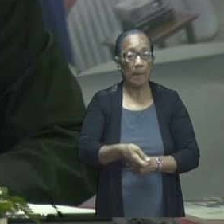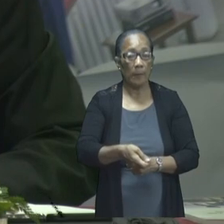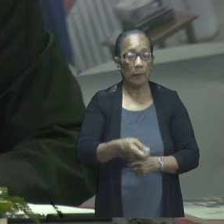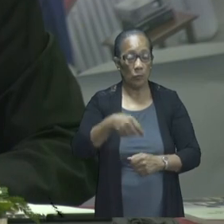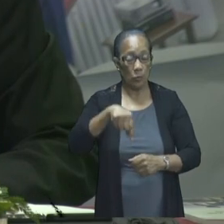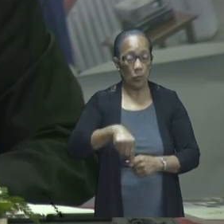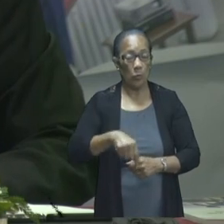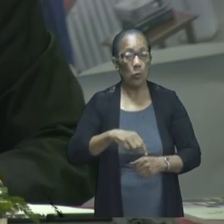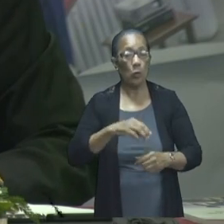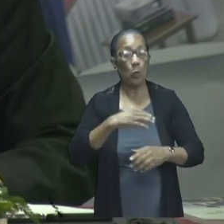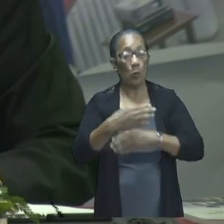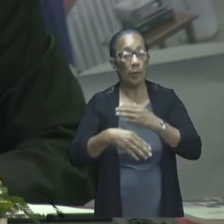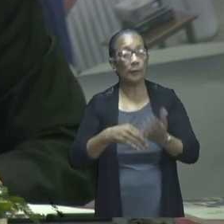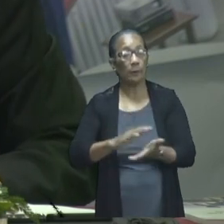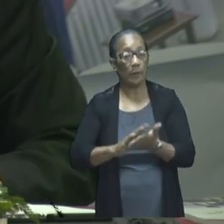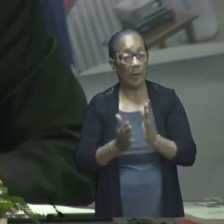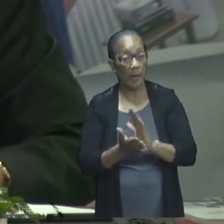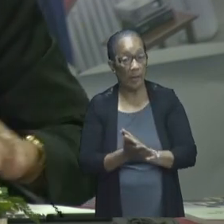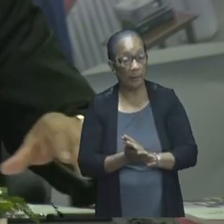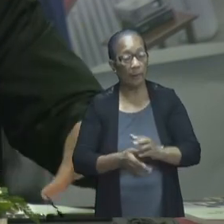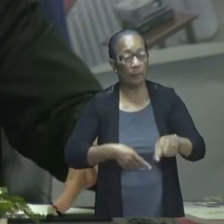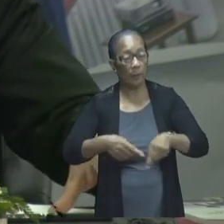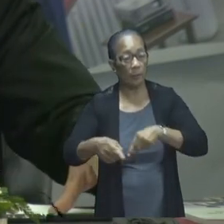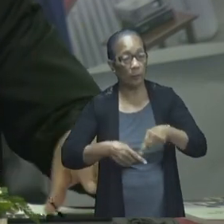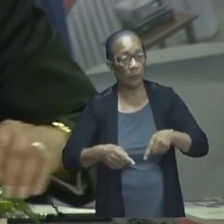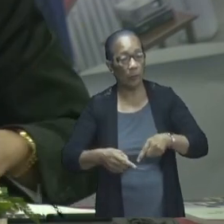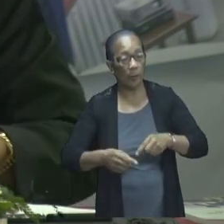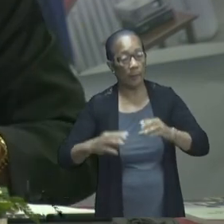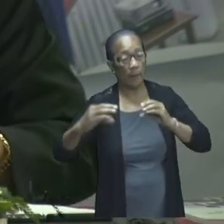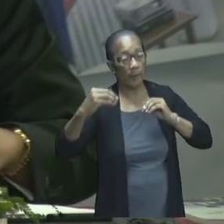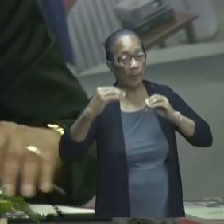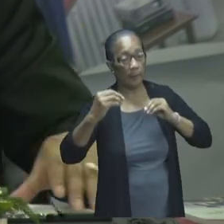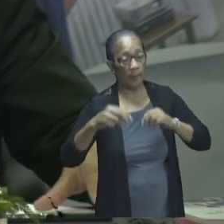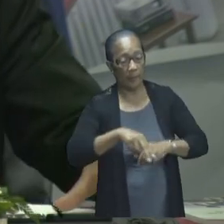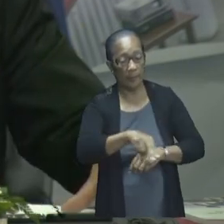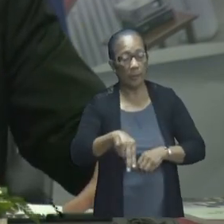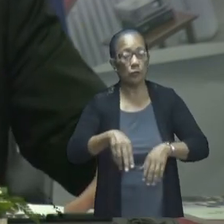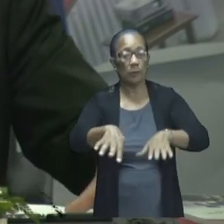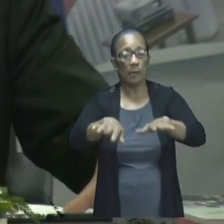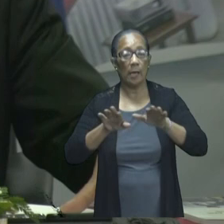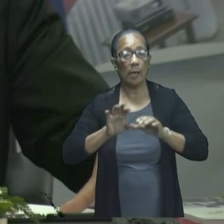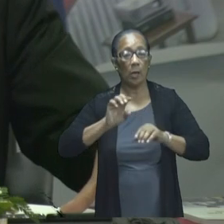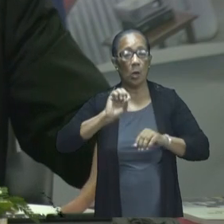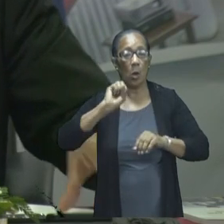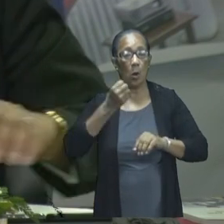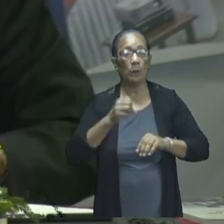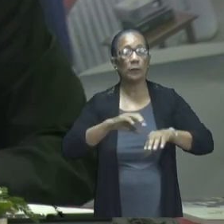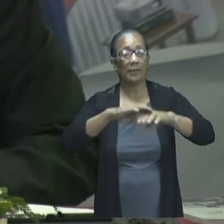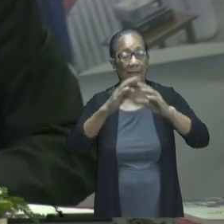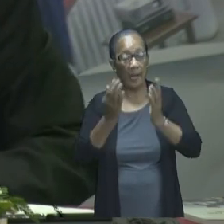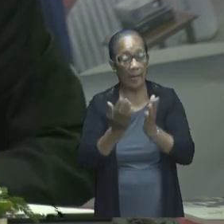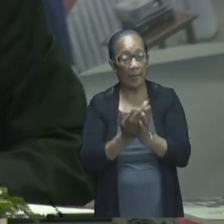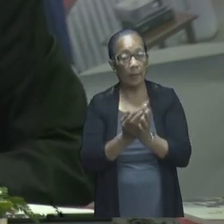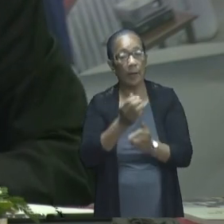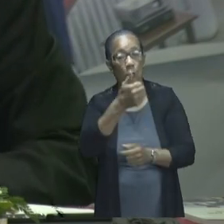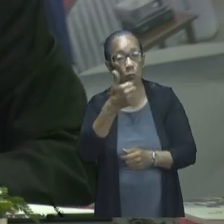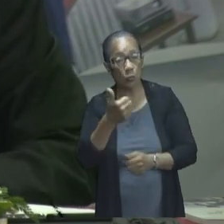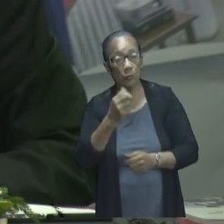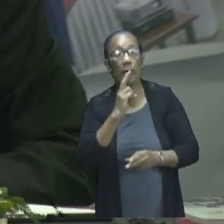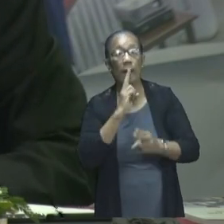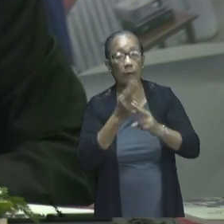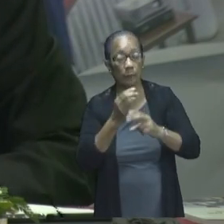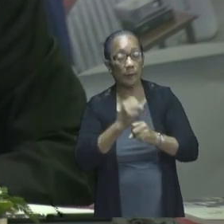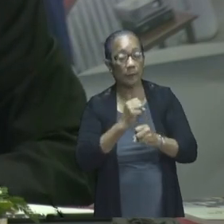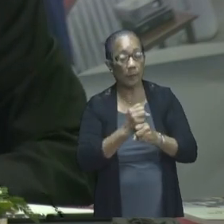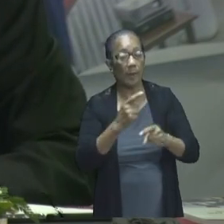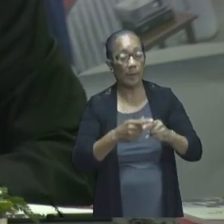het wordt behandeld en binnenkort zij in overleg met de nationale assemblee om dit allemaal goed te bespreken en aan